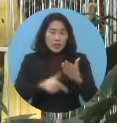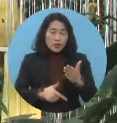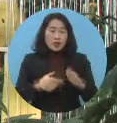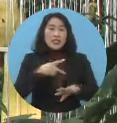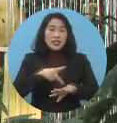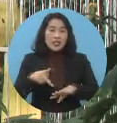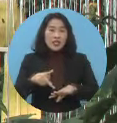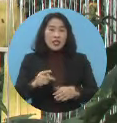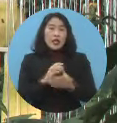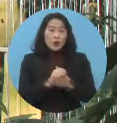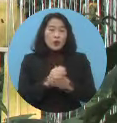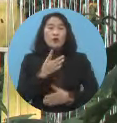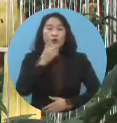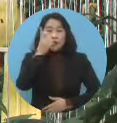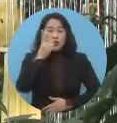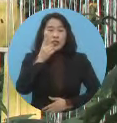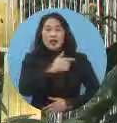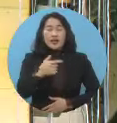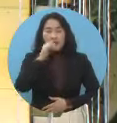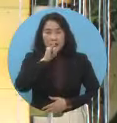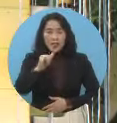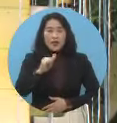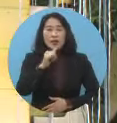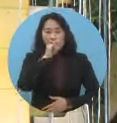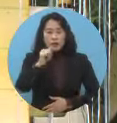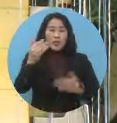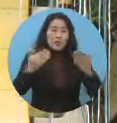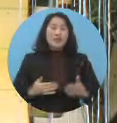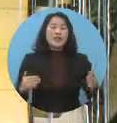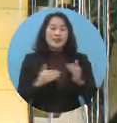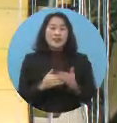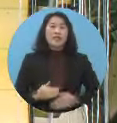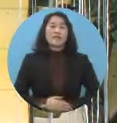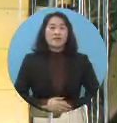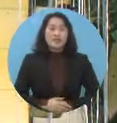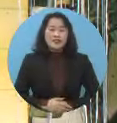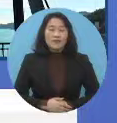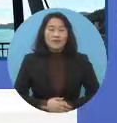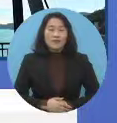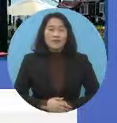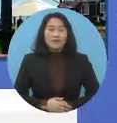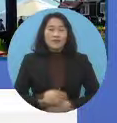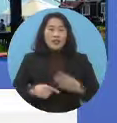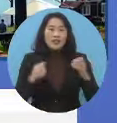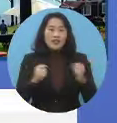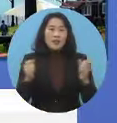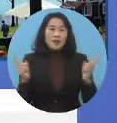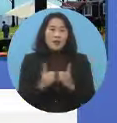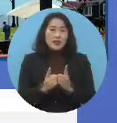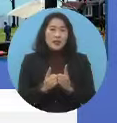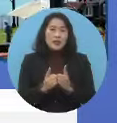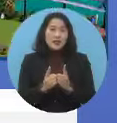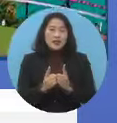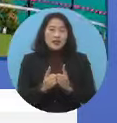강진과 신안군 2 농협은 순천 농협이 대상과 우수상을 각각 수상했습니다 전라남도가 지역